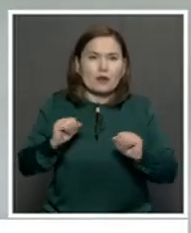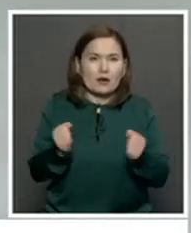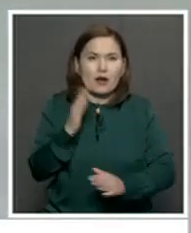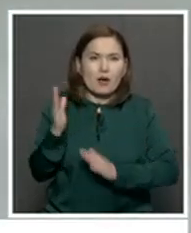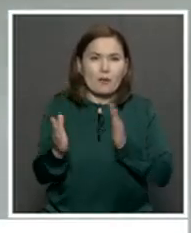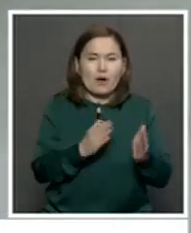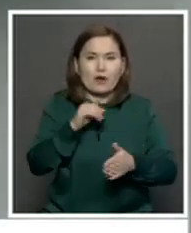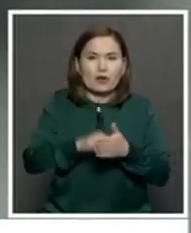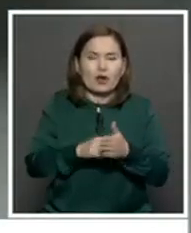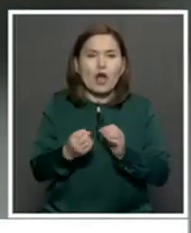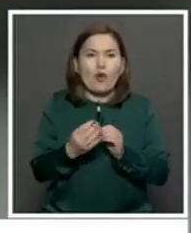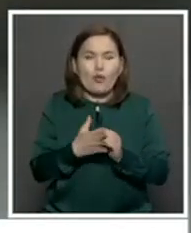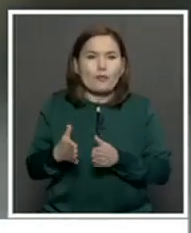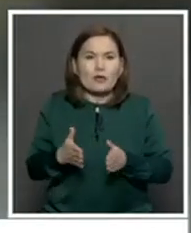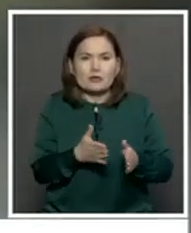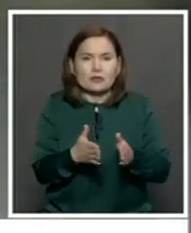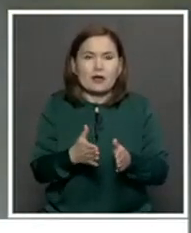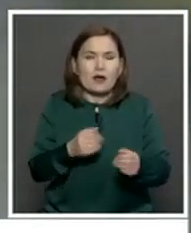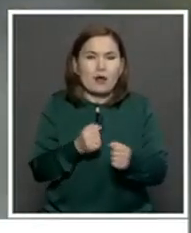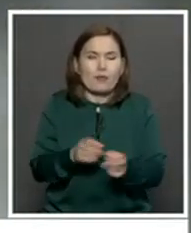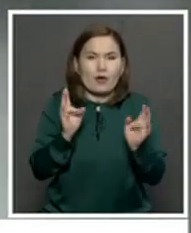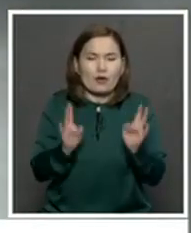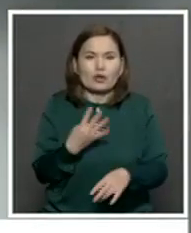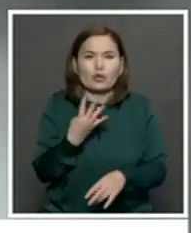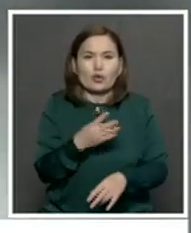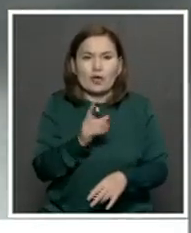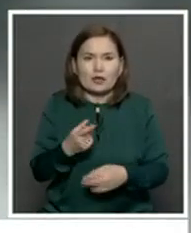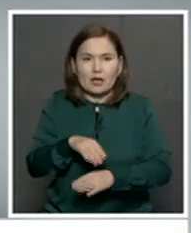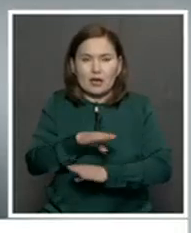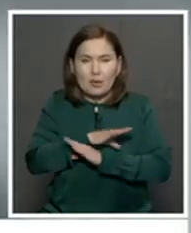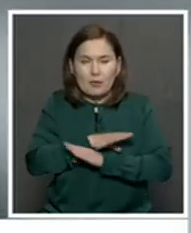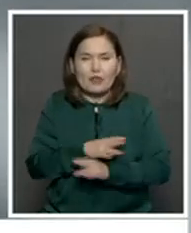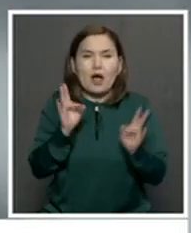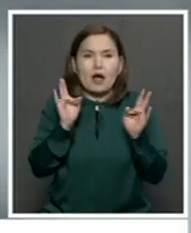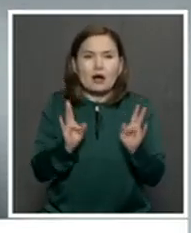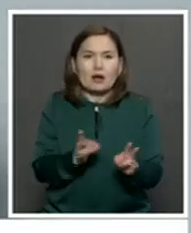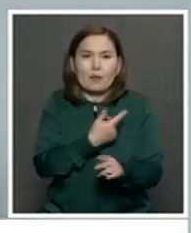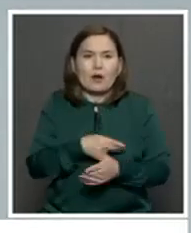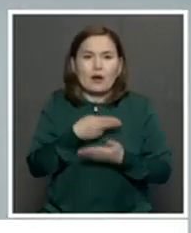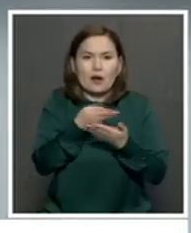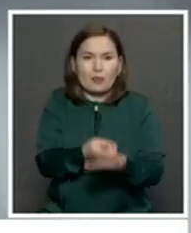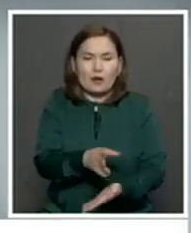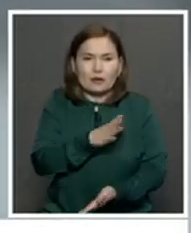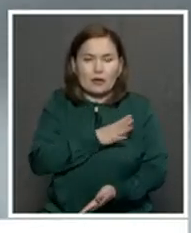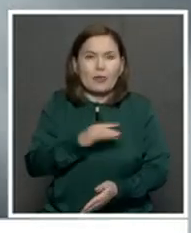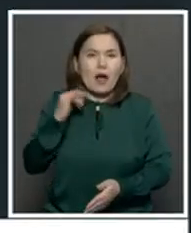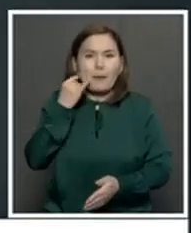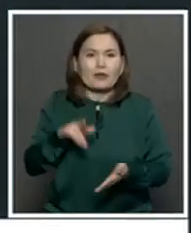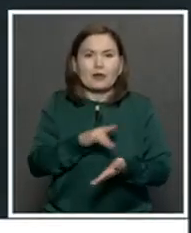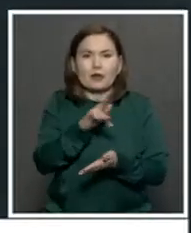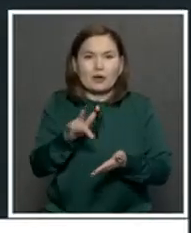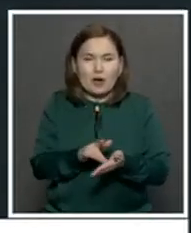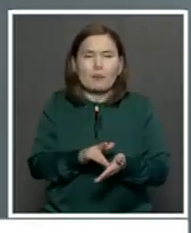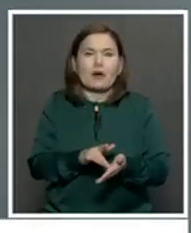салдарынан 15 жол көлік оқиғасы болып 4 адам көз жұмды. Түрлі дене жарақатын алып, ауруханада ауыр халде жатқандар да бар.